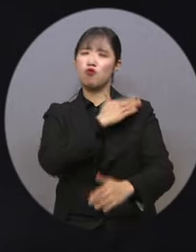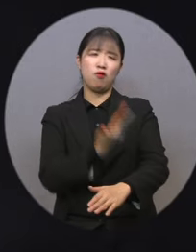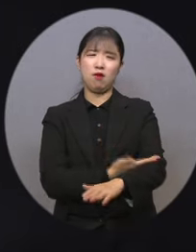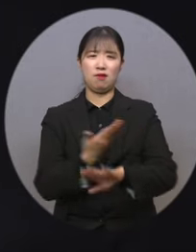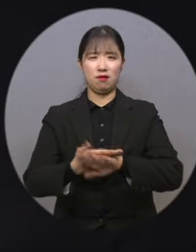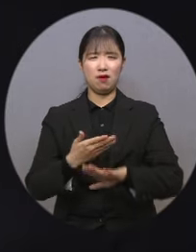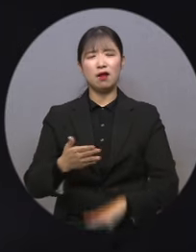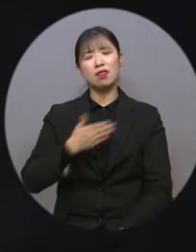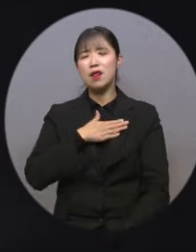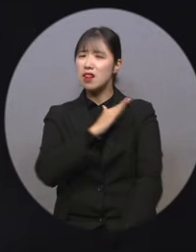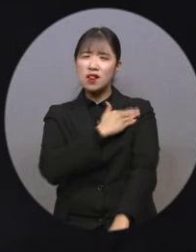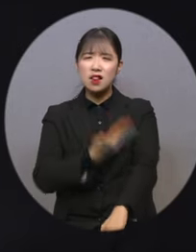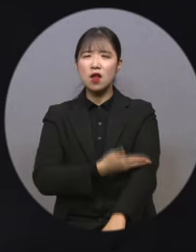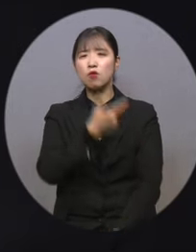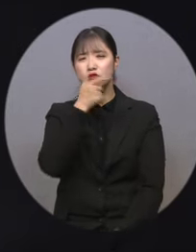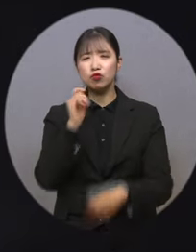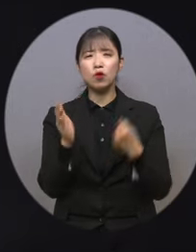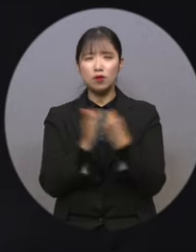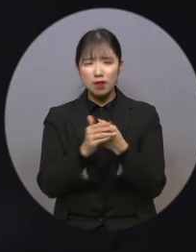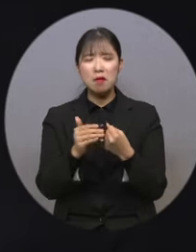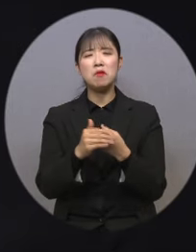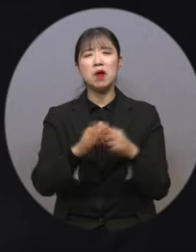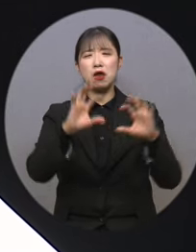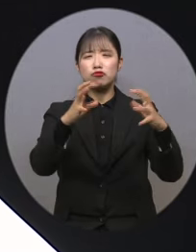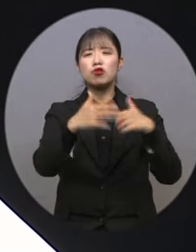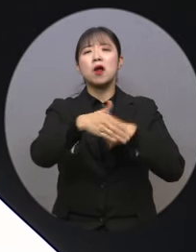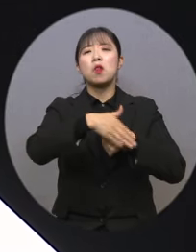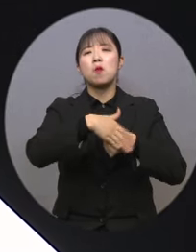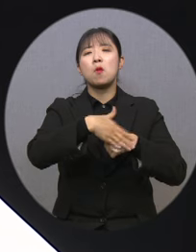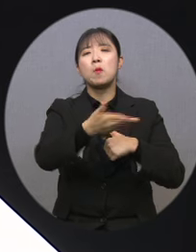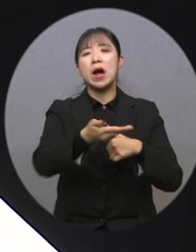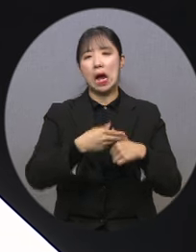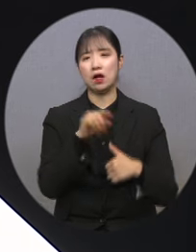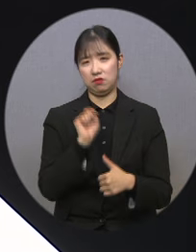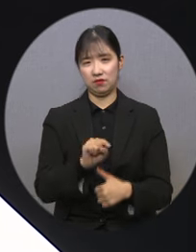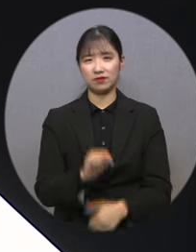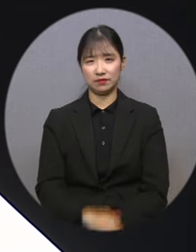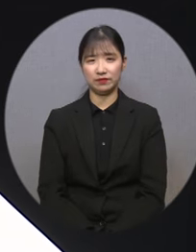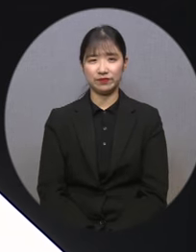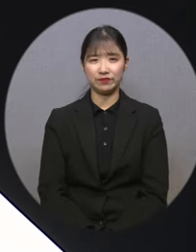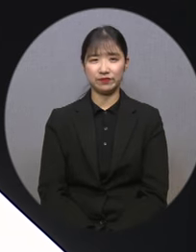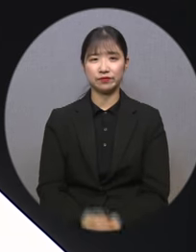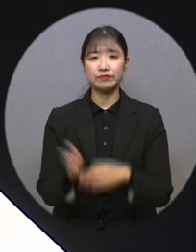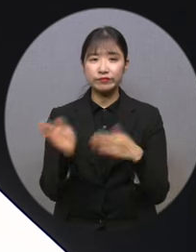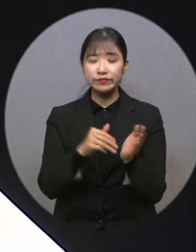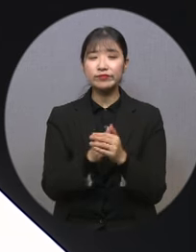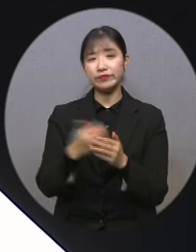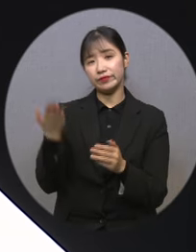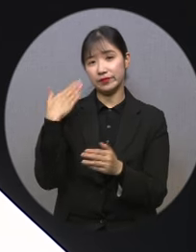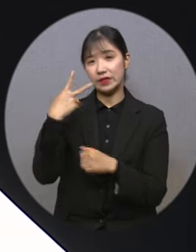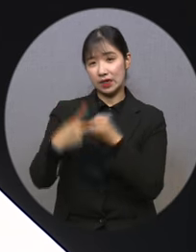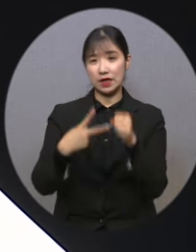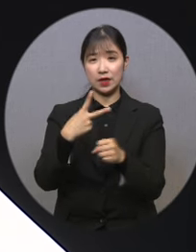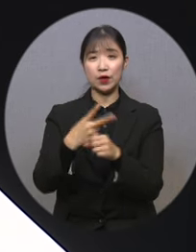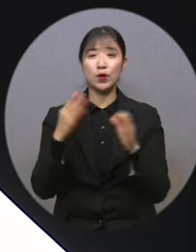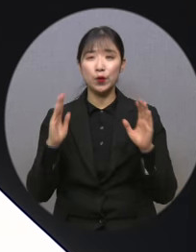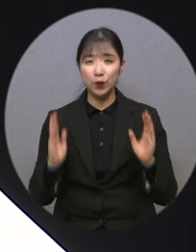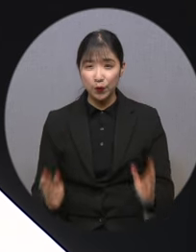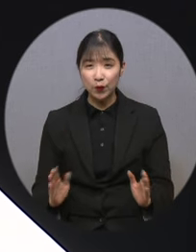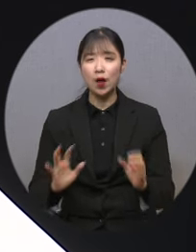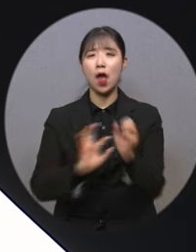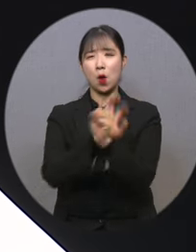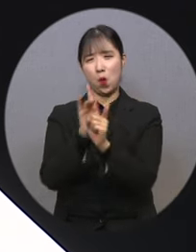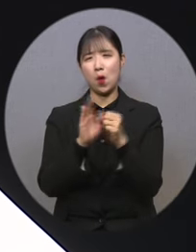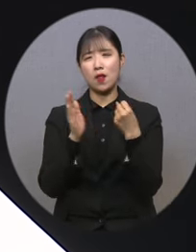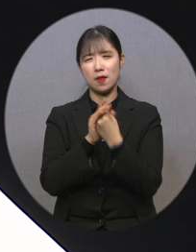능력이 부족하니까 국가로부터 도움을 받는 거야. 지난 2년 동안 우리가 예. 코로나 때문에 아주